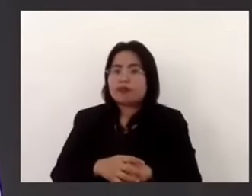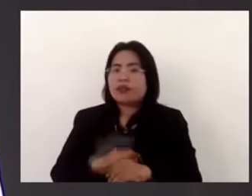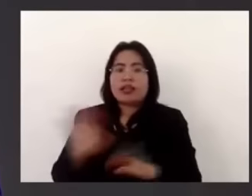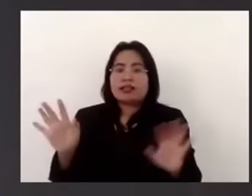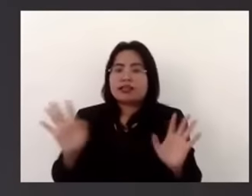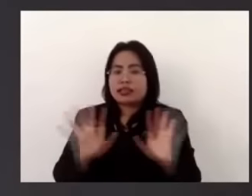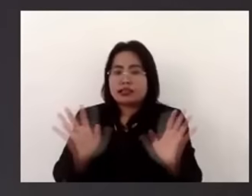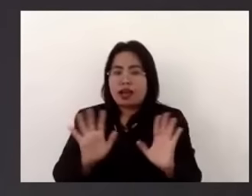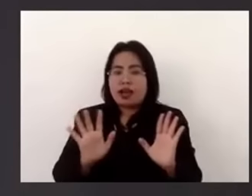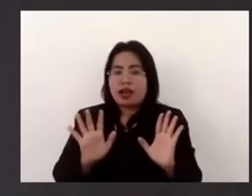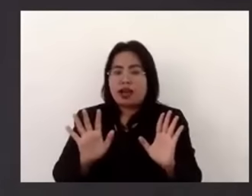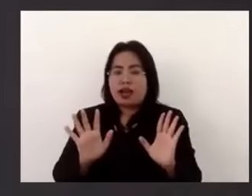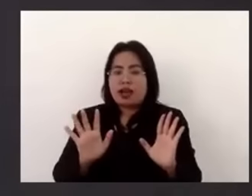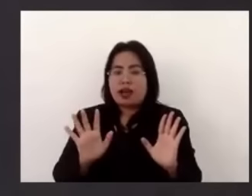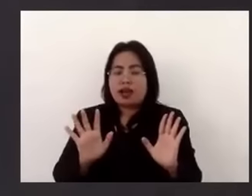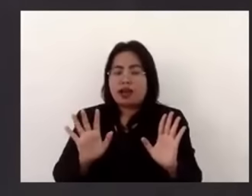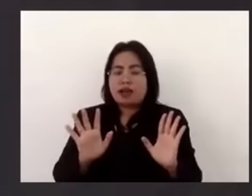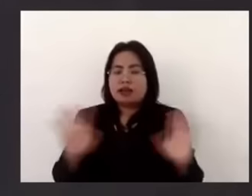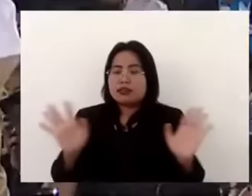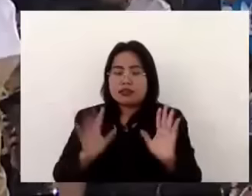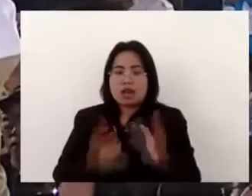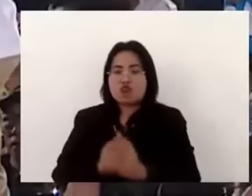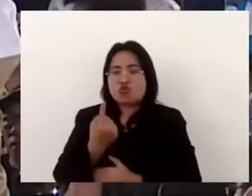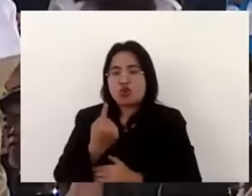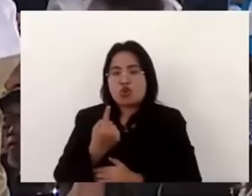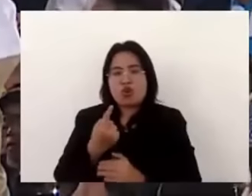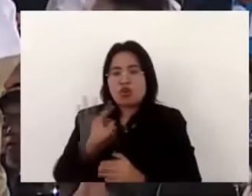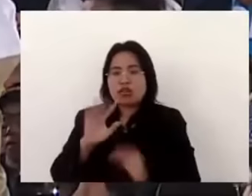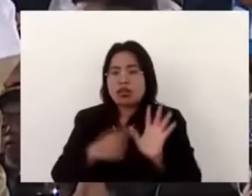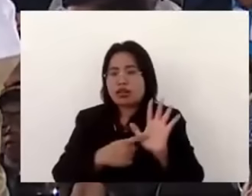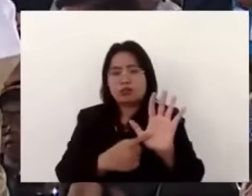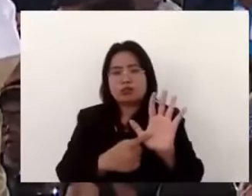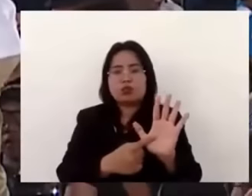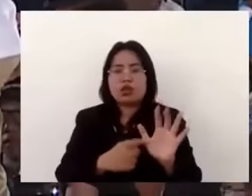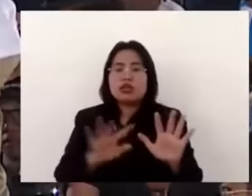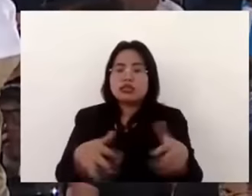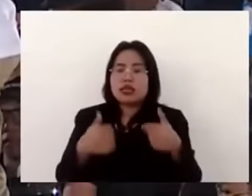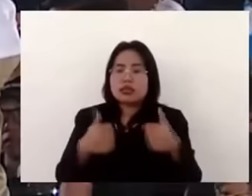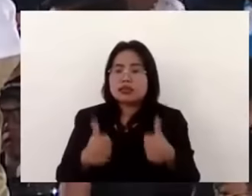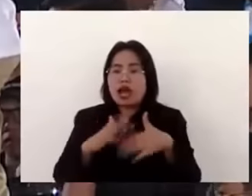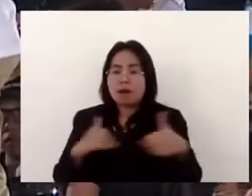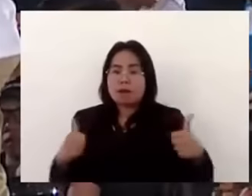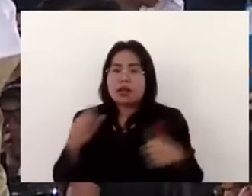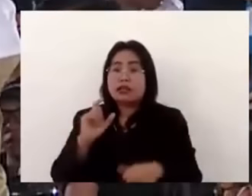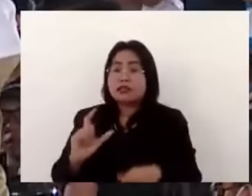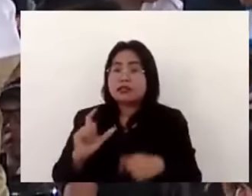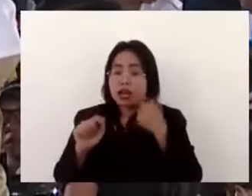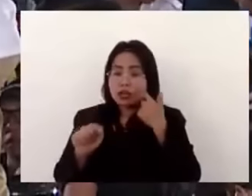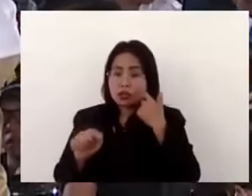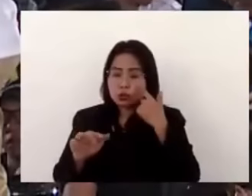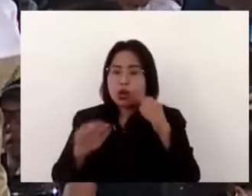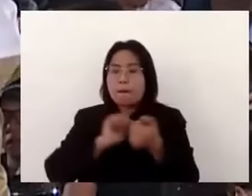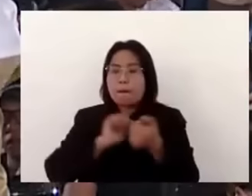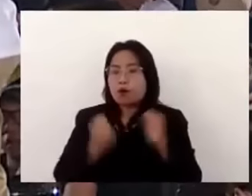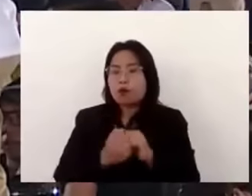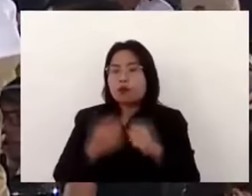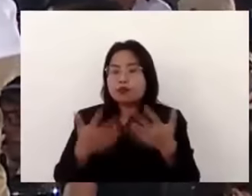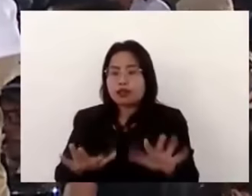ter Ee tidak tidak muncul Tidak terekspos sehingga bisa aman dengan cara begitu maka problemnya